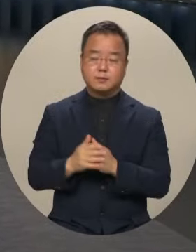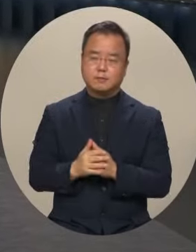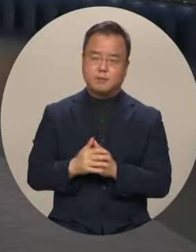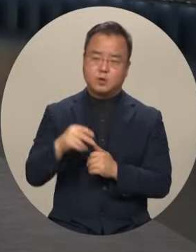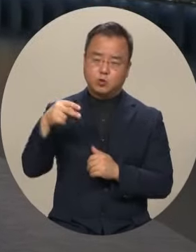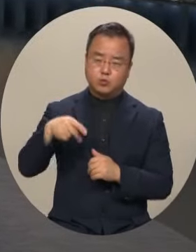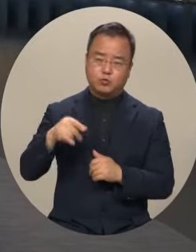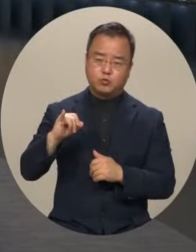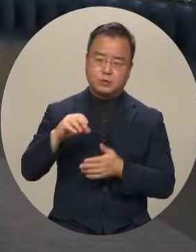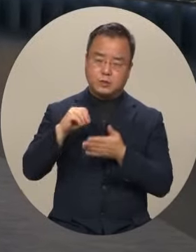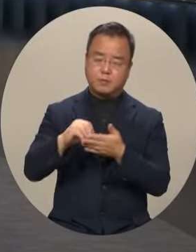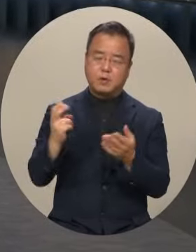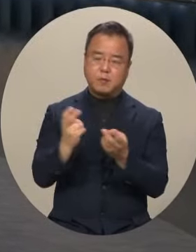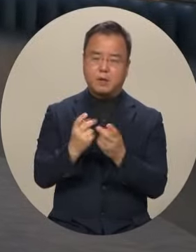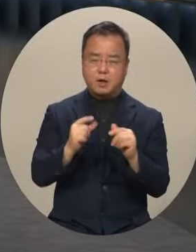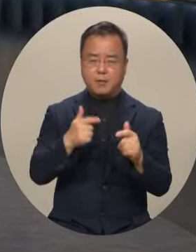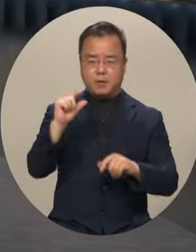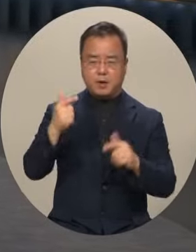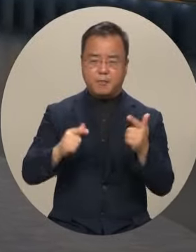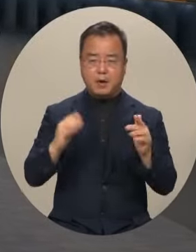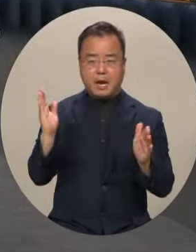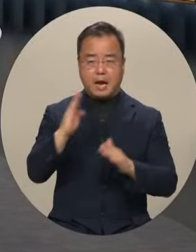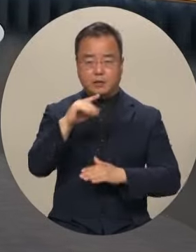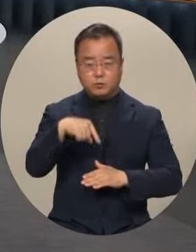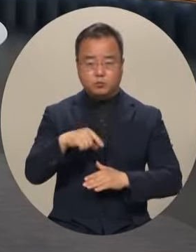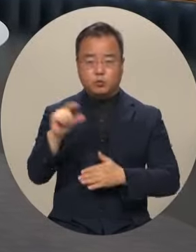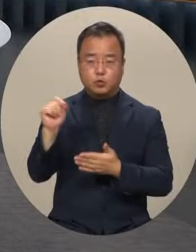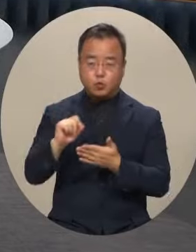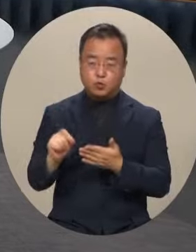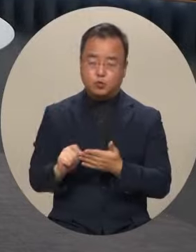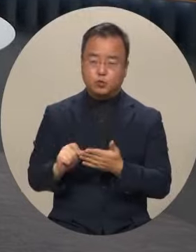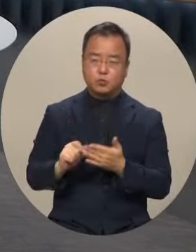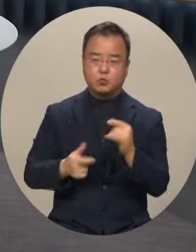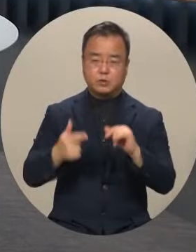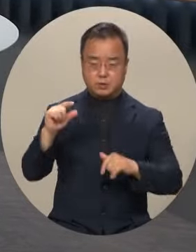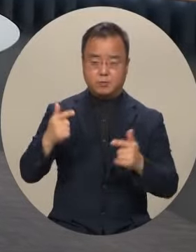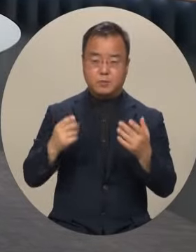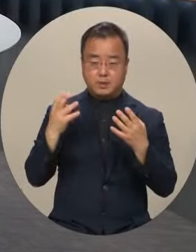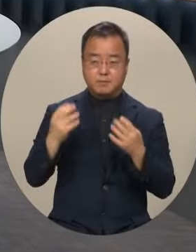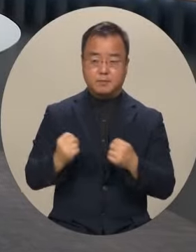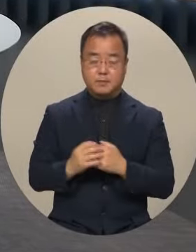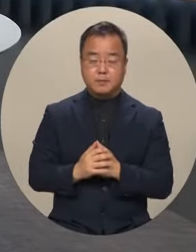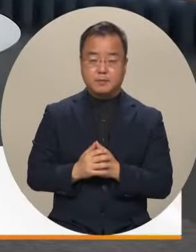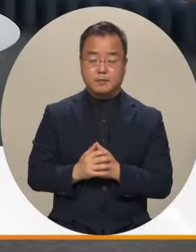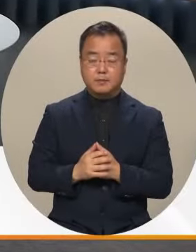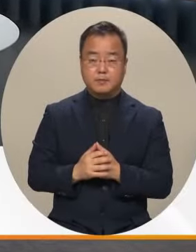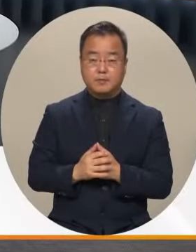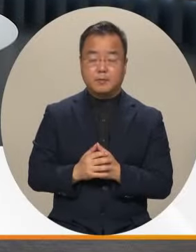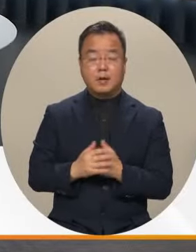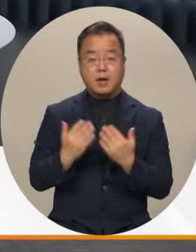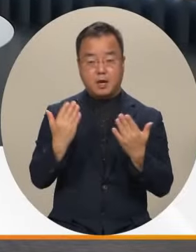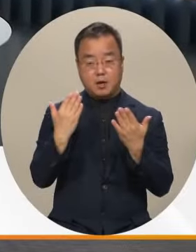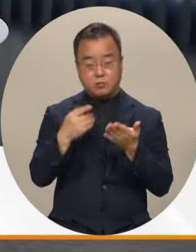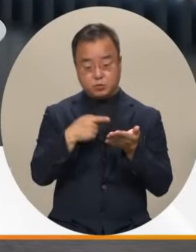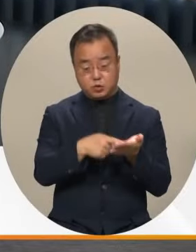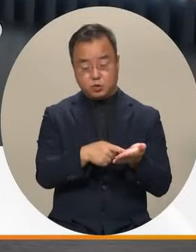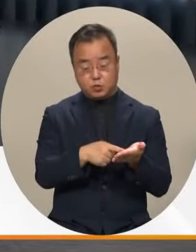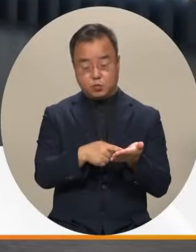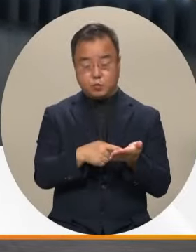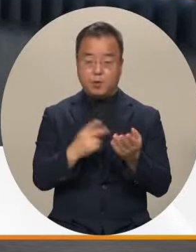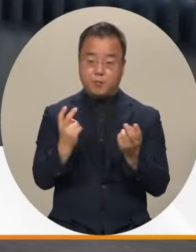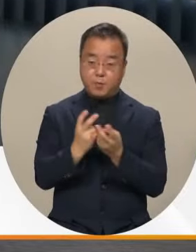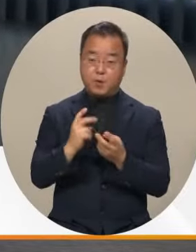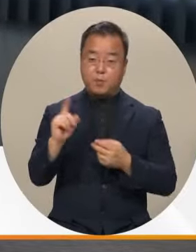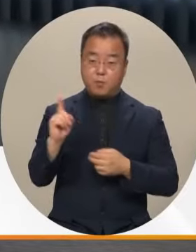굉장히 다양합니다 뭐 학생부 전형도 있고 논술 전형도 있고 굉장히 다양한데 어디 지원할지 정하려면 또 어떤 점을